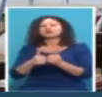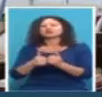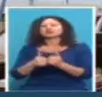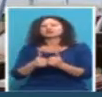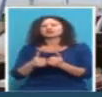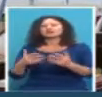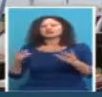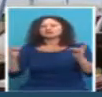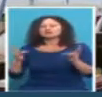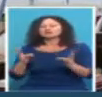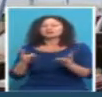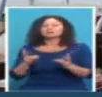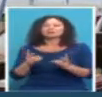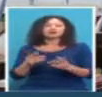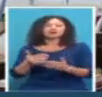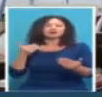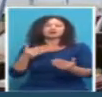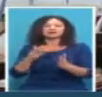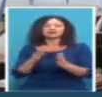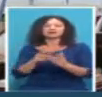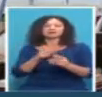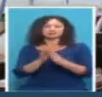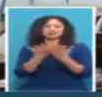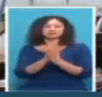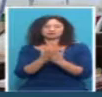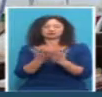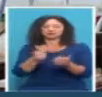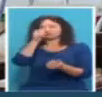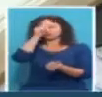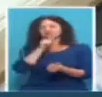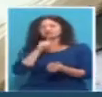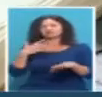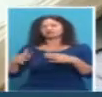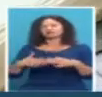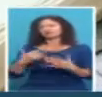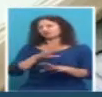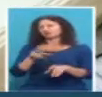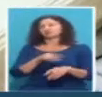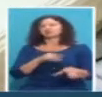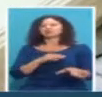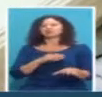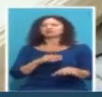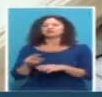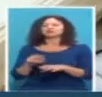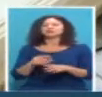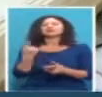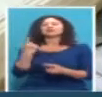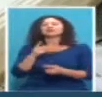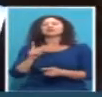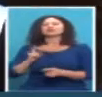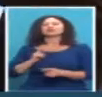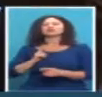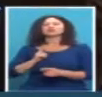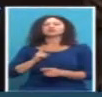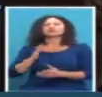остальное. Раньше получил диплом, месяц тебя с тобой занимаются, и ты потом сам дежуришь. В Свое первое дежурство, говорит доктор, не сомкнул